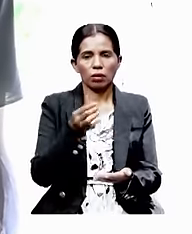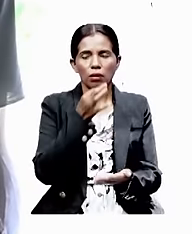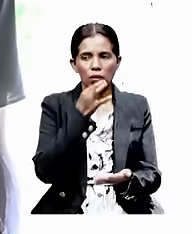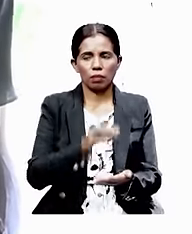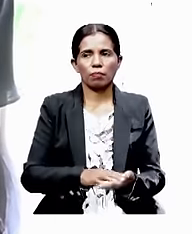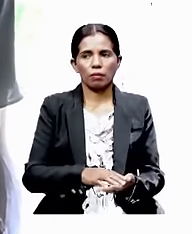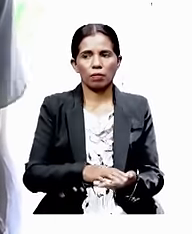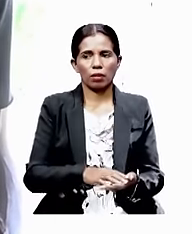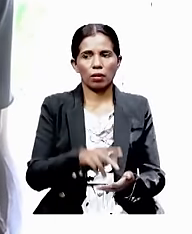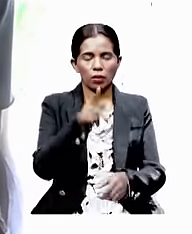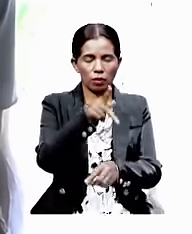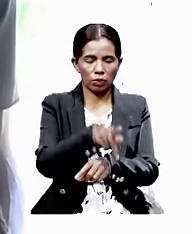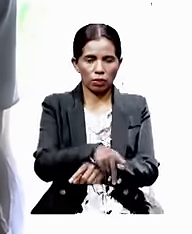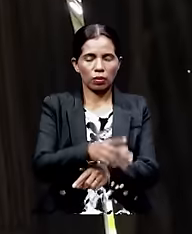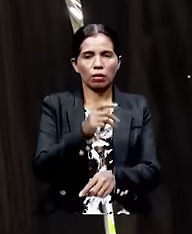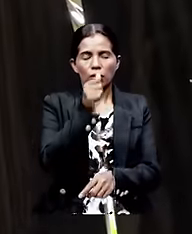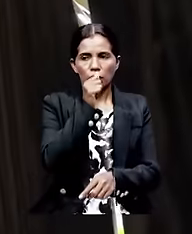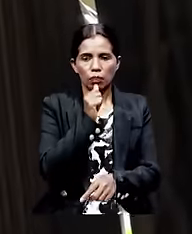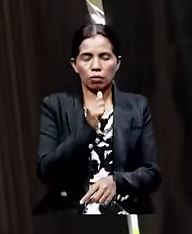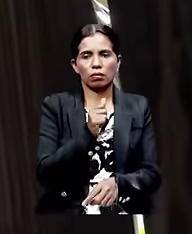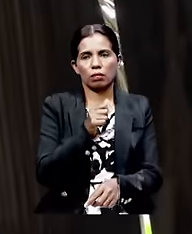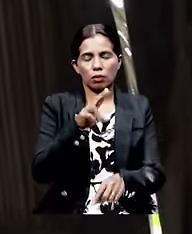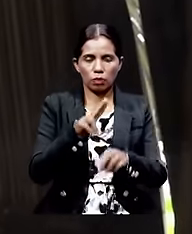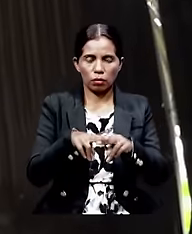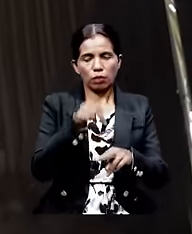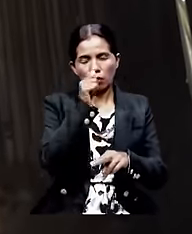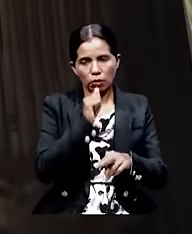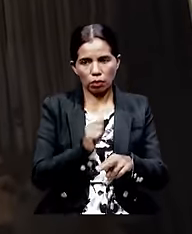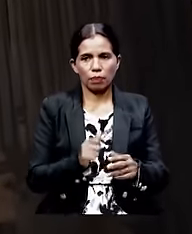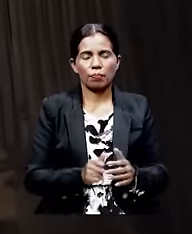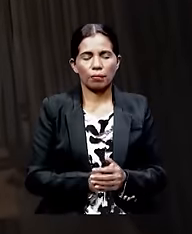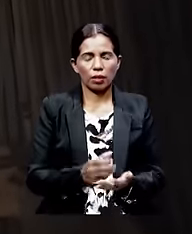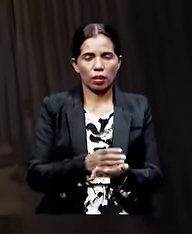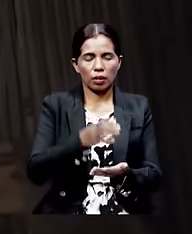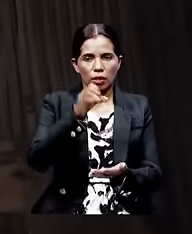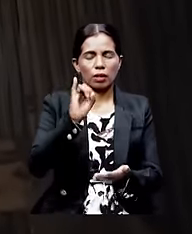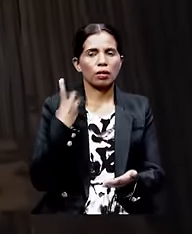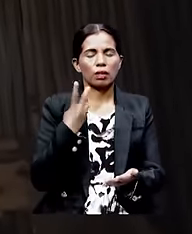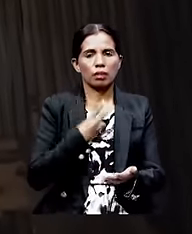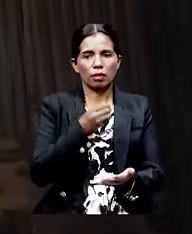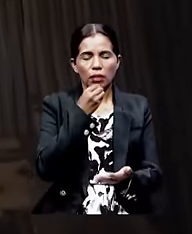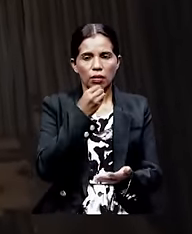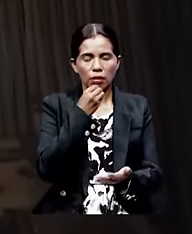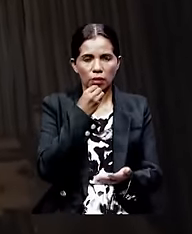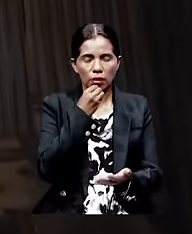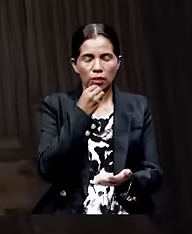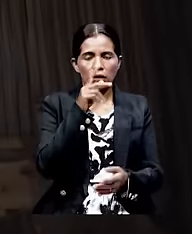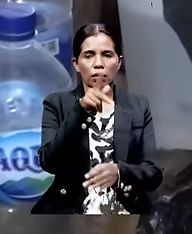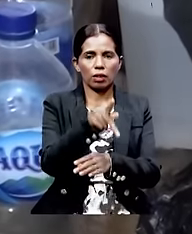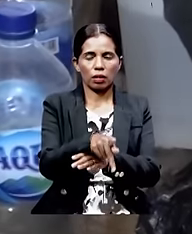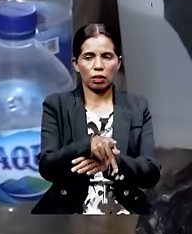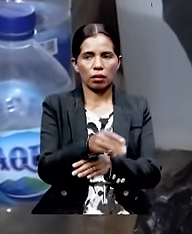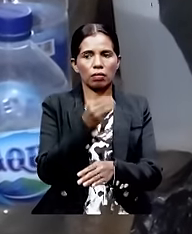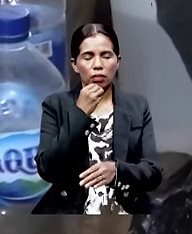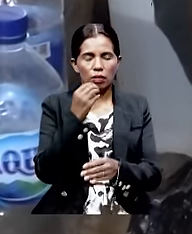antawa tur kalang kita mai tur no corona hela deh. Balin lah tahu ira nih, tahan tuh ben sekarang kalang. Lah tahu ira kanu ben,